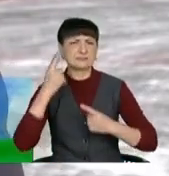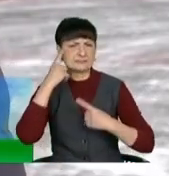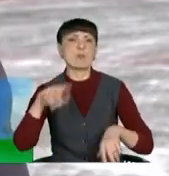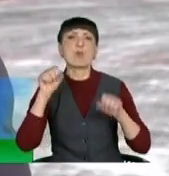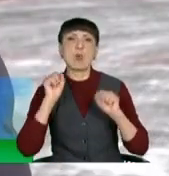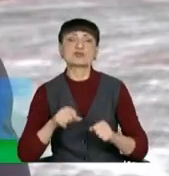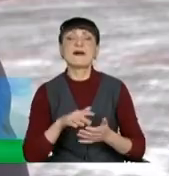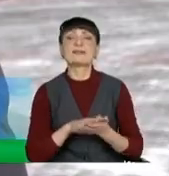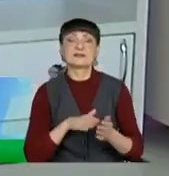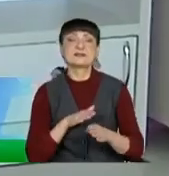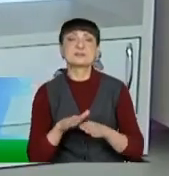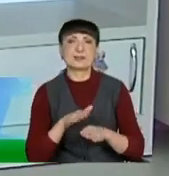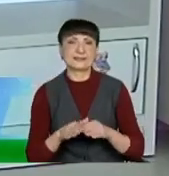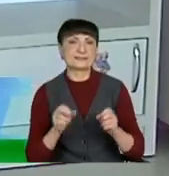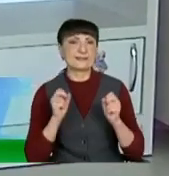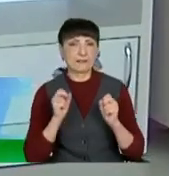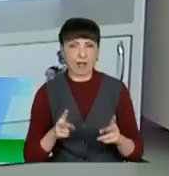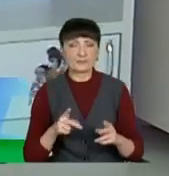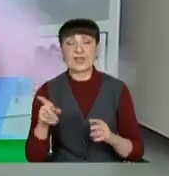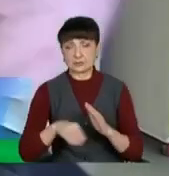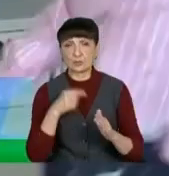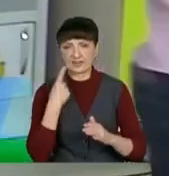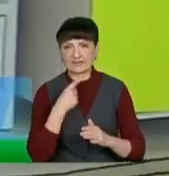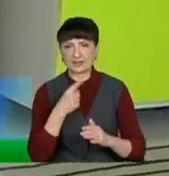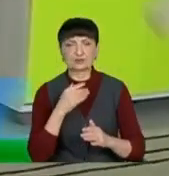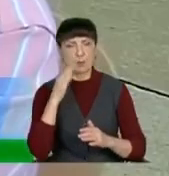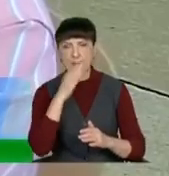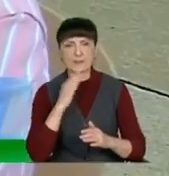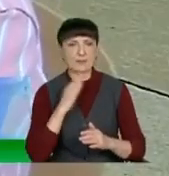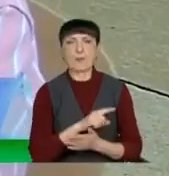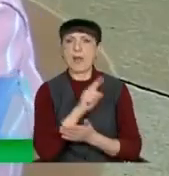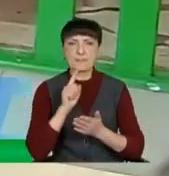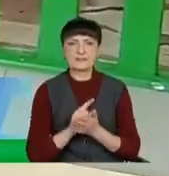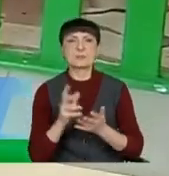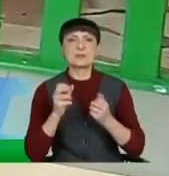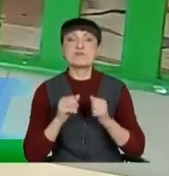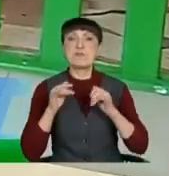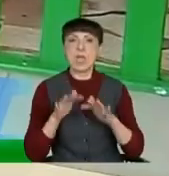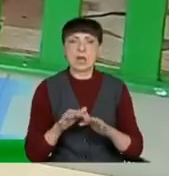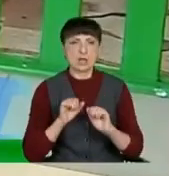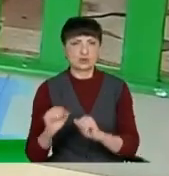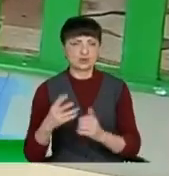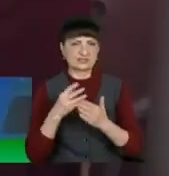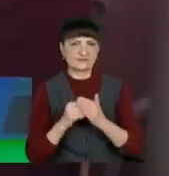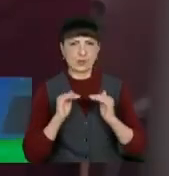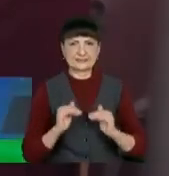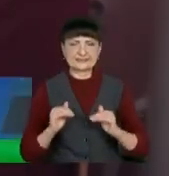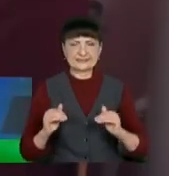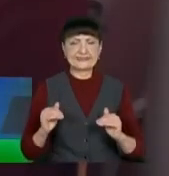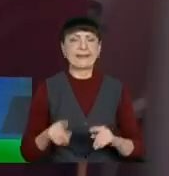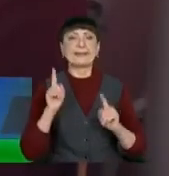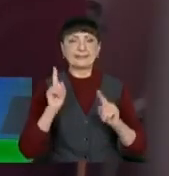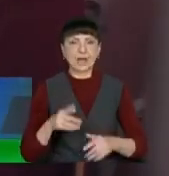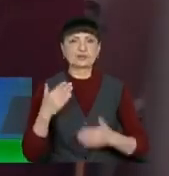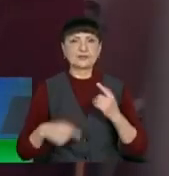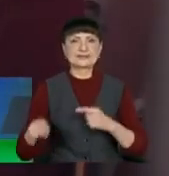главное, чтобы потом это исполнялось. При этом мажилисмен отметил, что родители обязаны принимать меры для защиты своих детей, даже